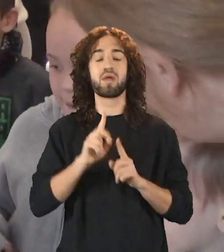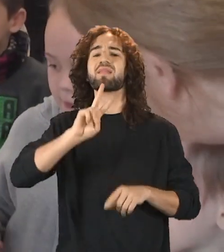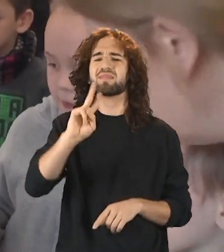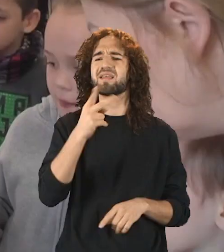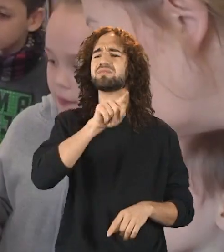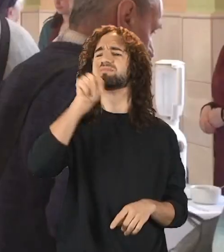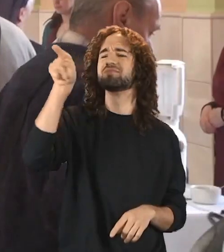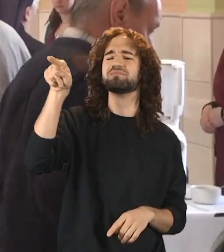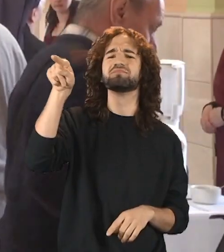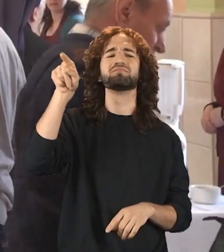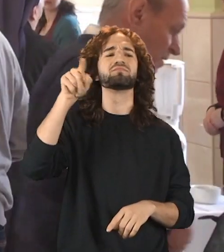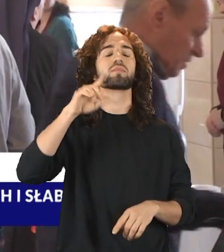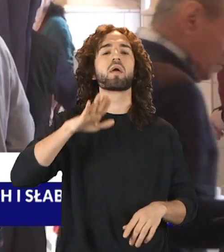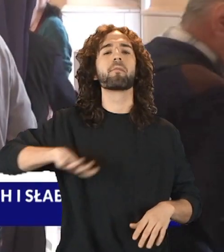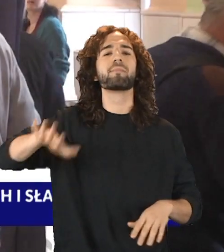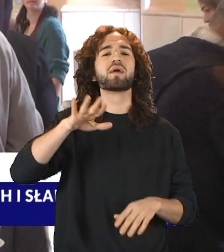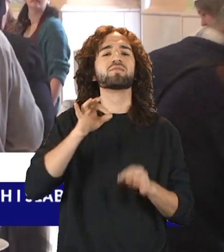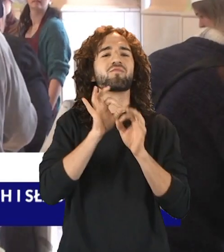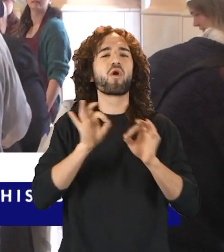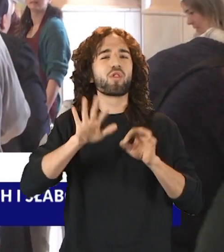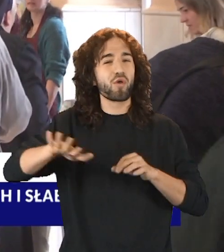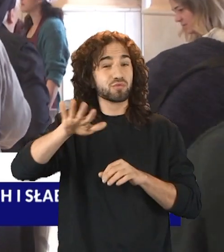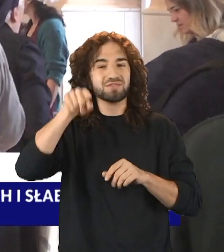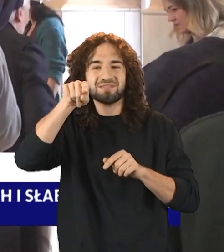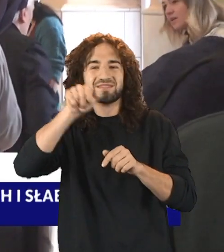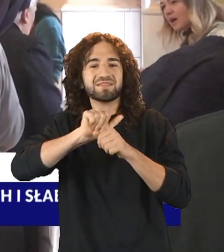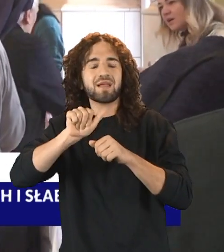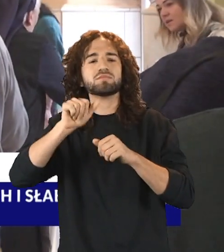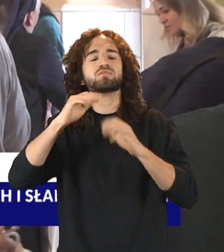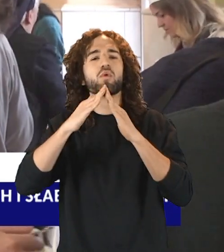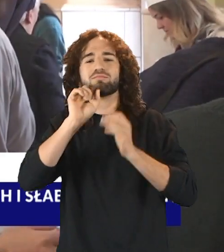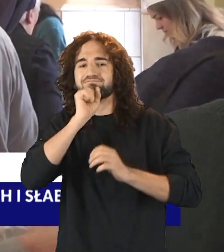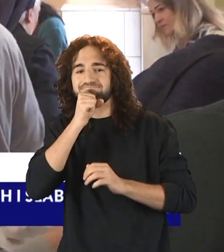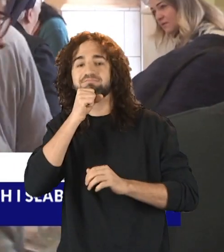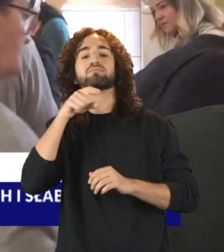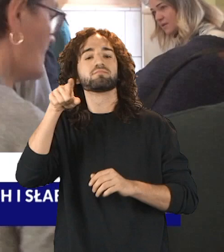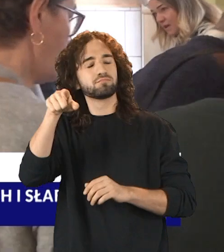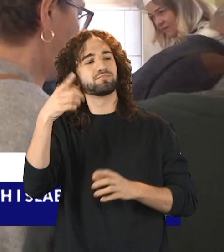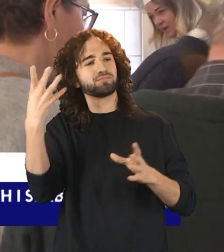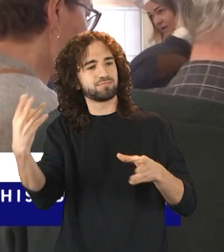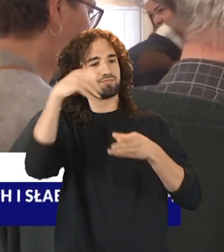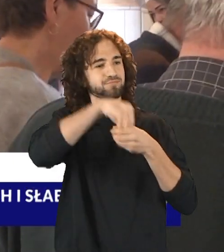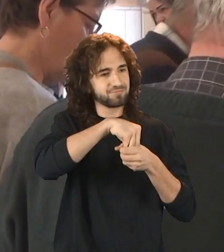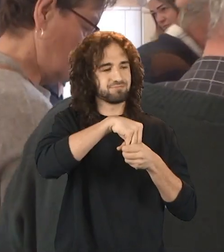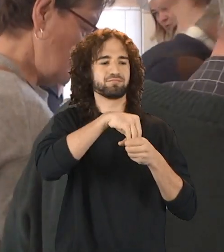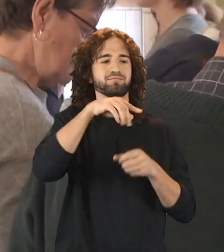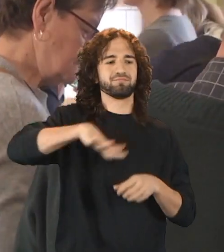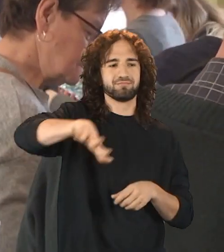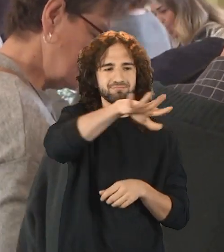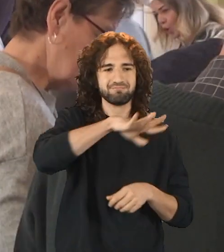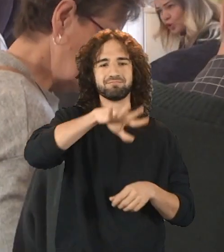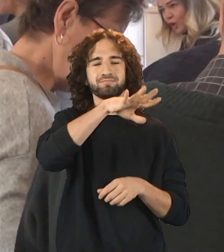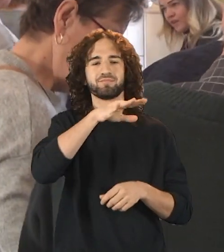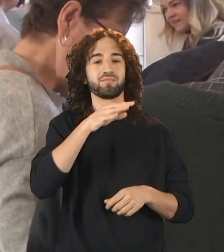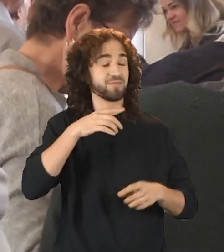placu Wolności. Jest też taki dom, w którym dziennego pobytu, w którym są osoby starsze i chcieliśmy dzisiaj